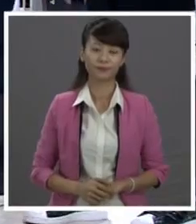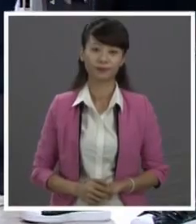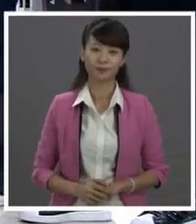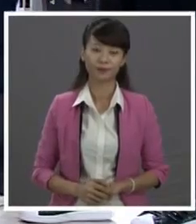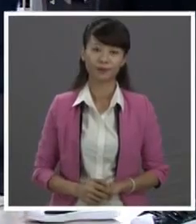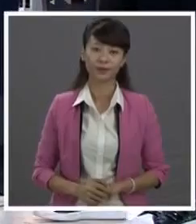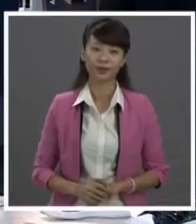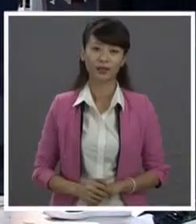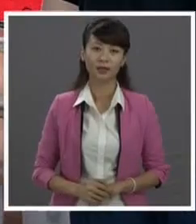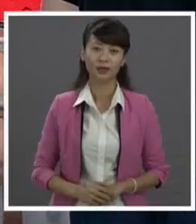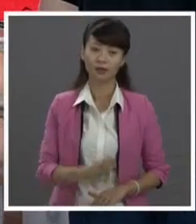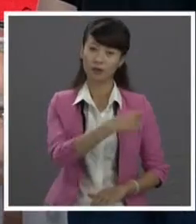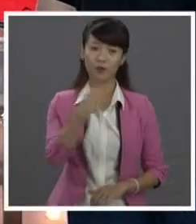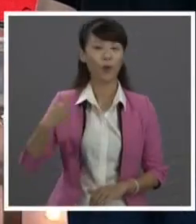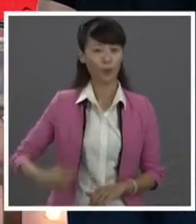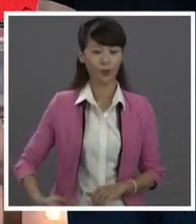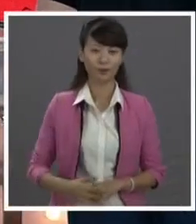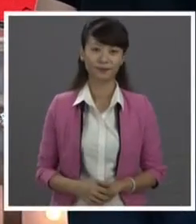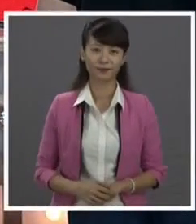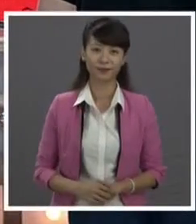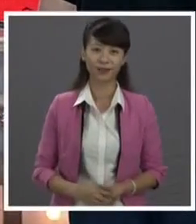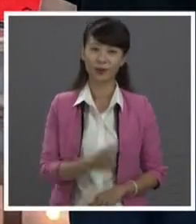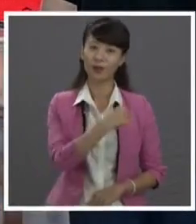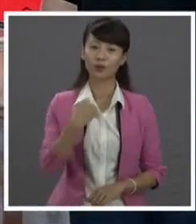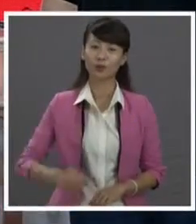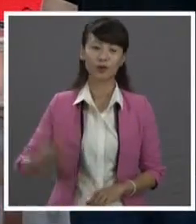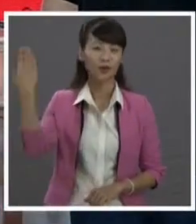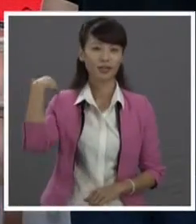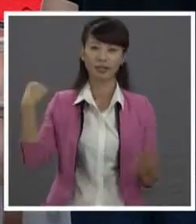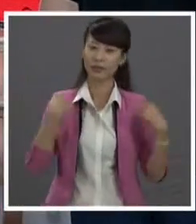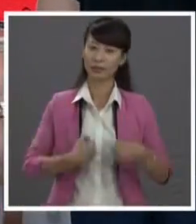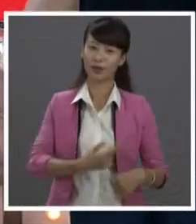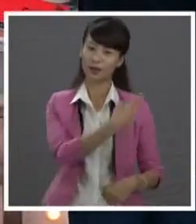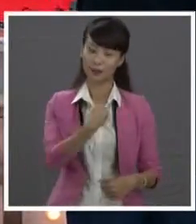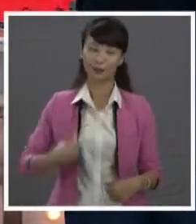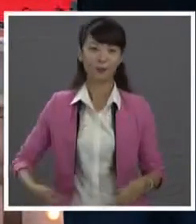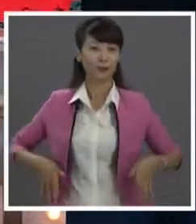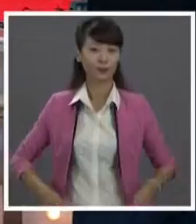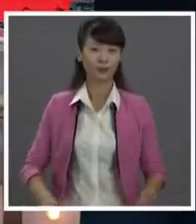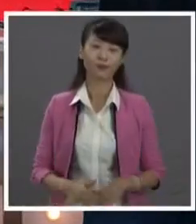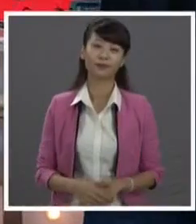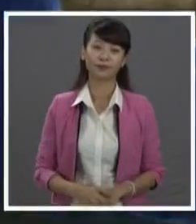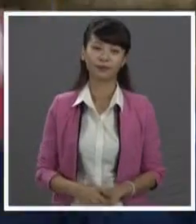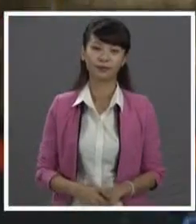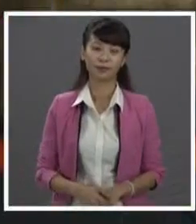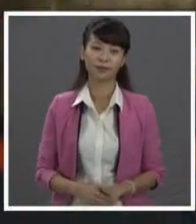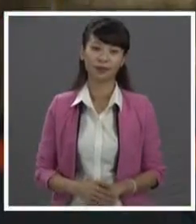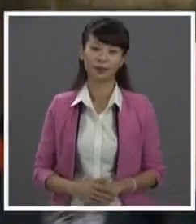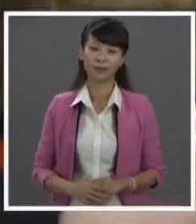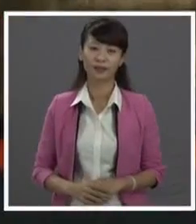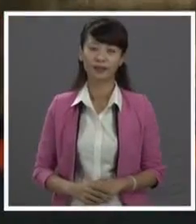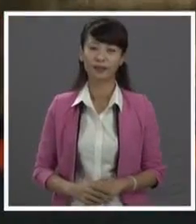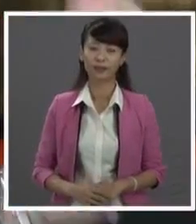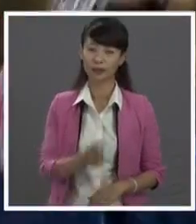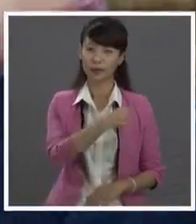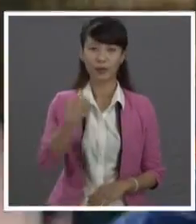这样是打中国？ 对，为什么这是中国呢？ 因为中国人原来是穿大襟的衣服，穿旗袍。 中国打电话。